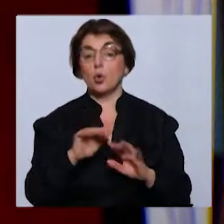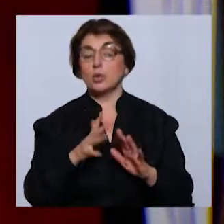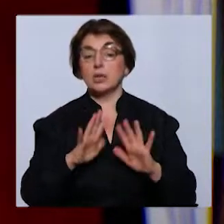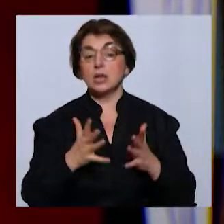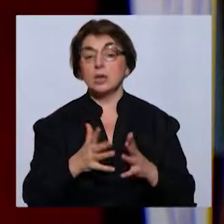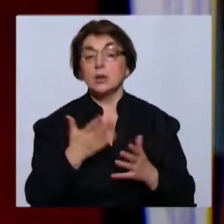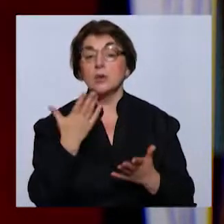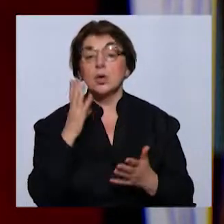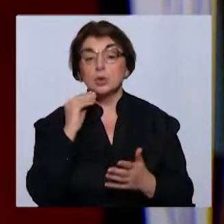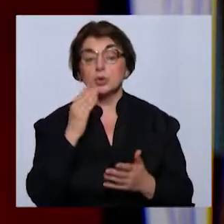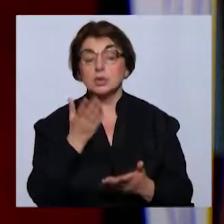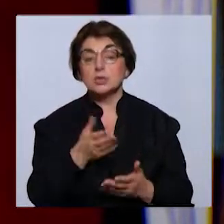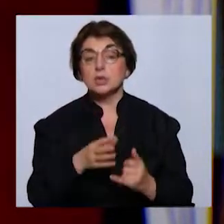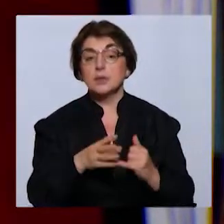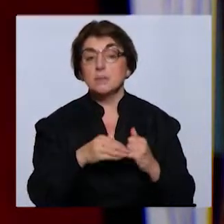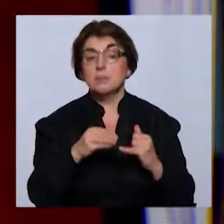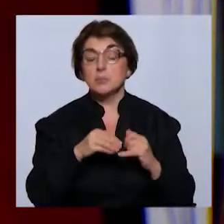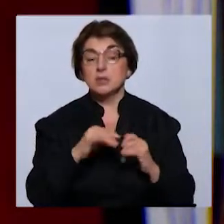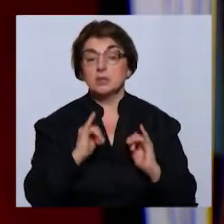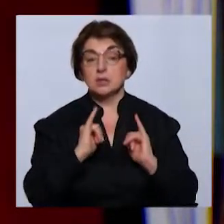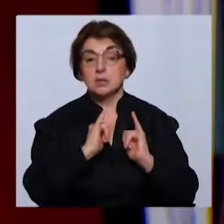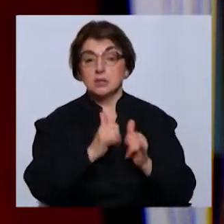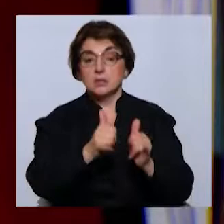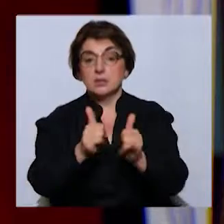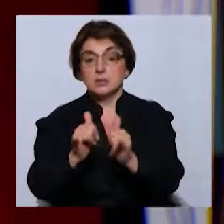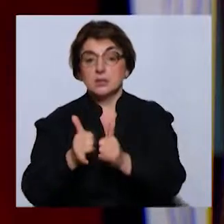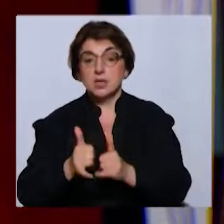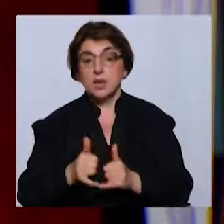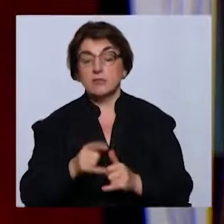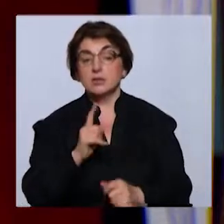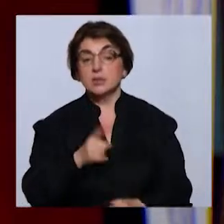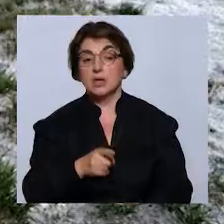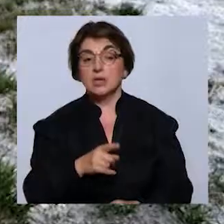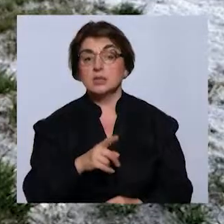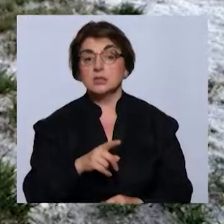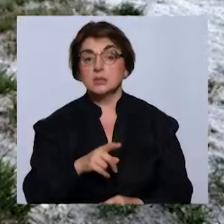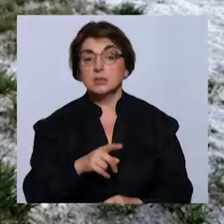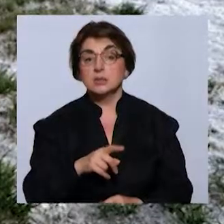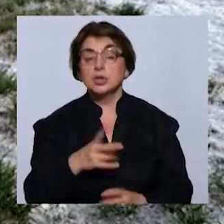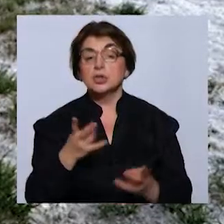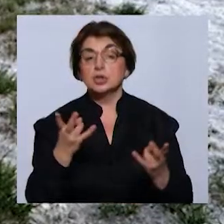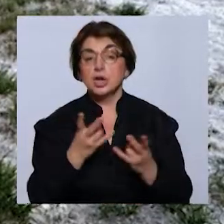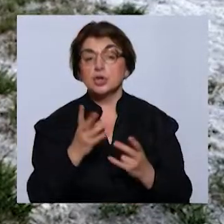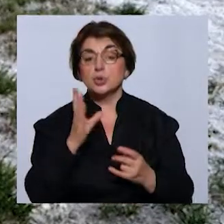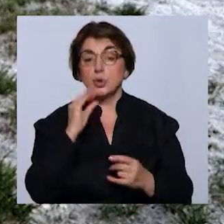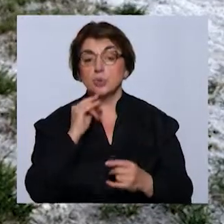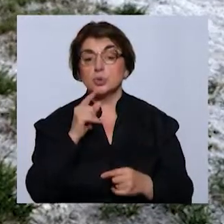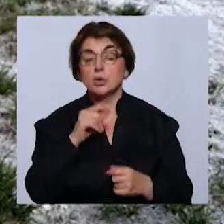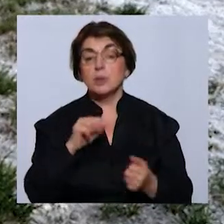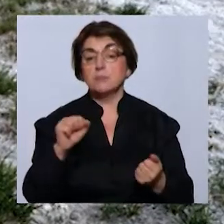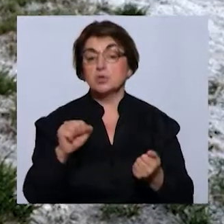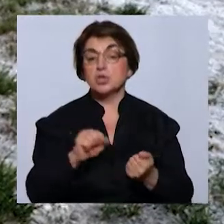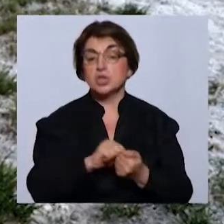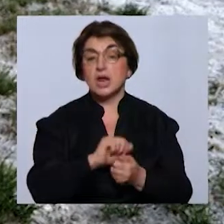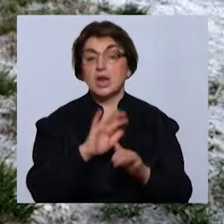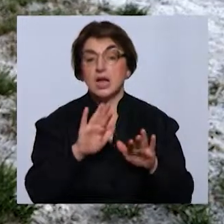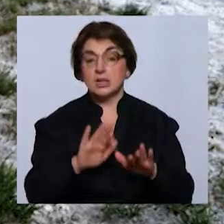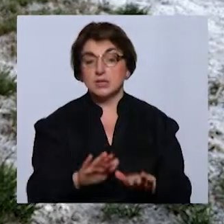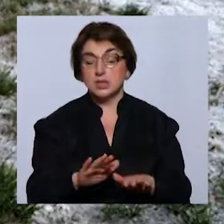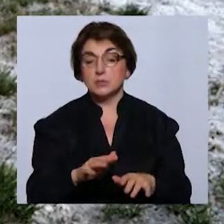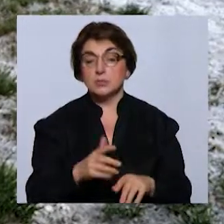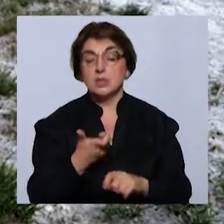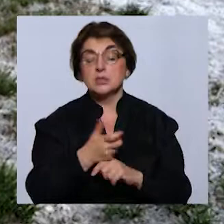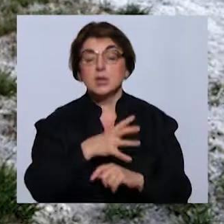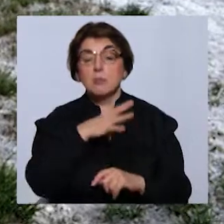ნიადაგში ნიადაგს რწყავენ და ეს ძირითადად საჭირო ხდება ხოლმე მშრალ ადგილებში